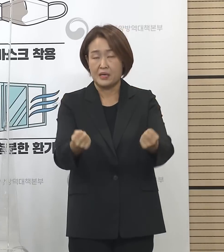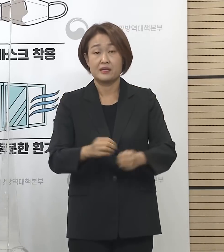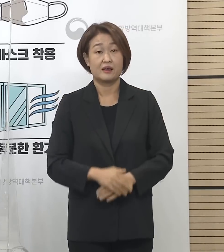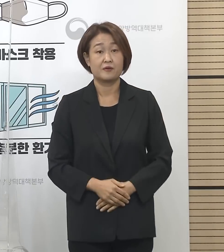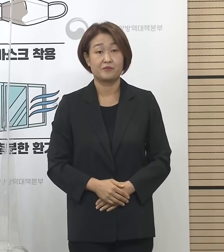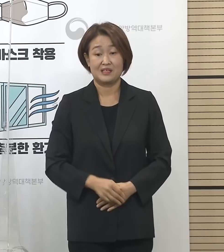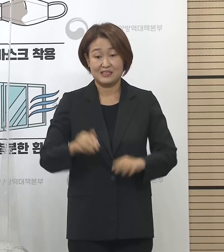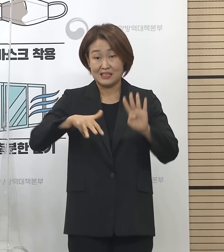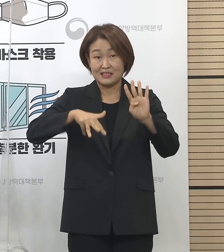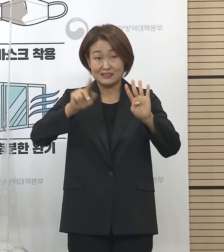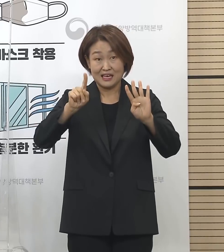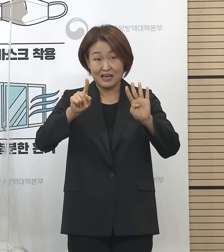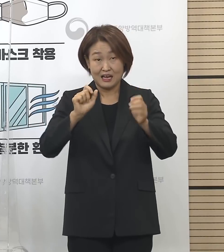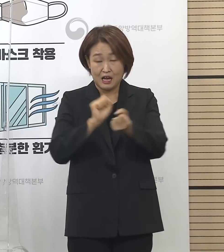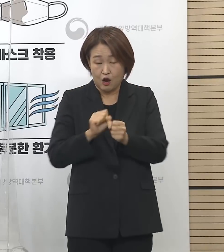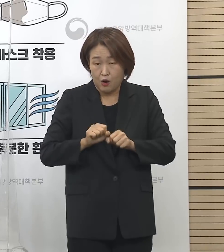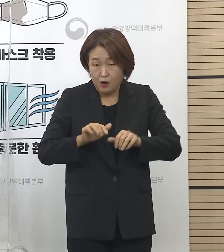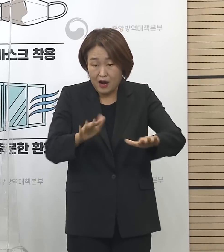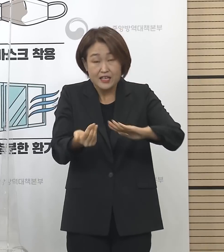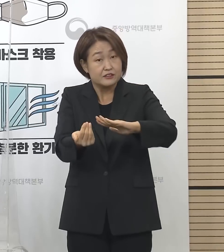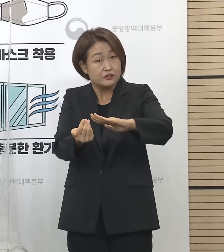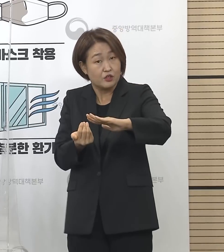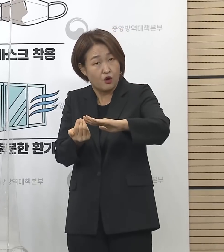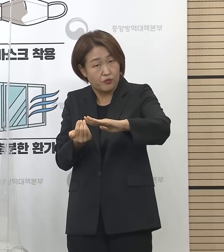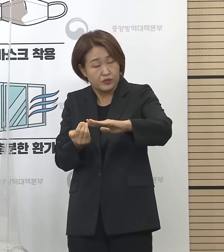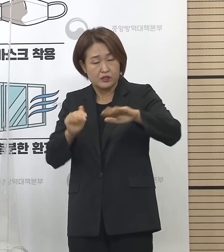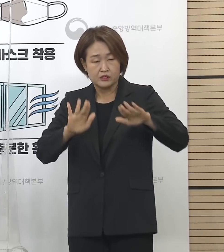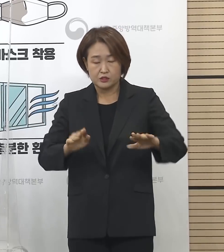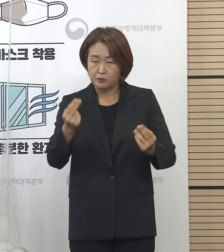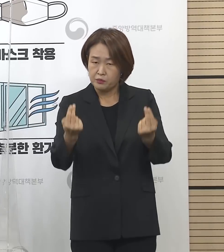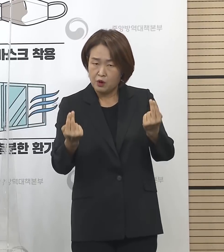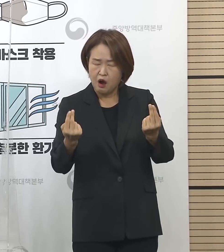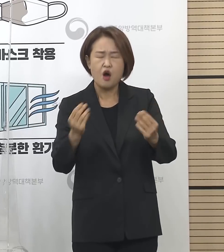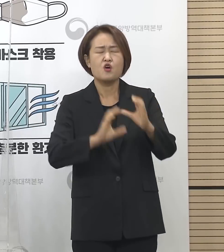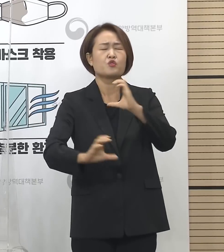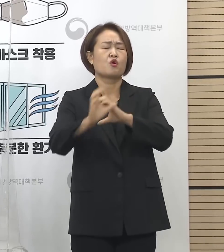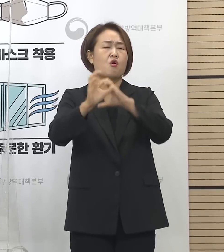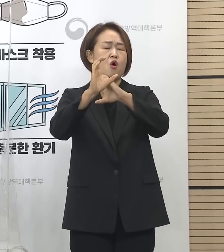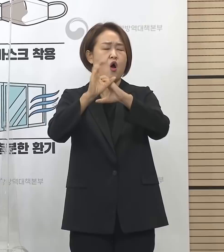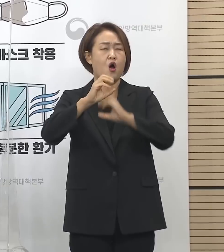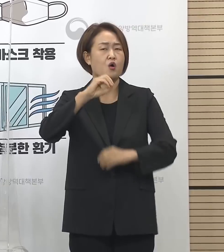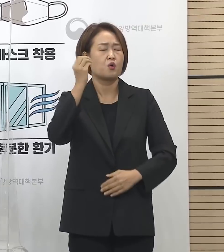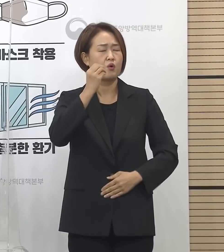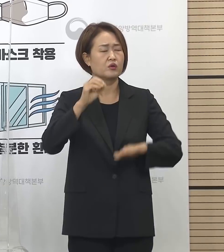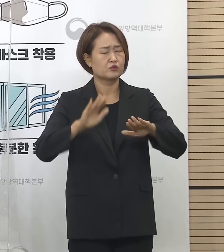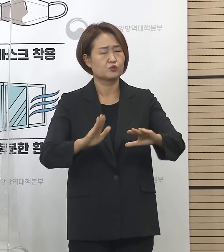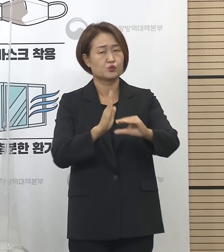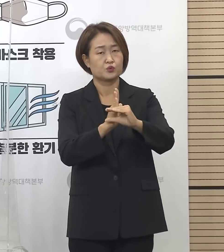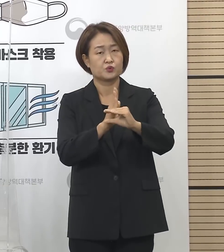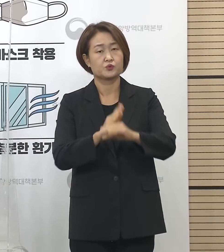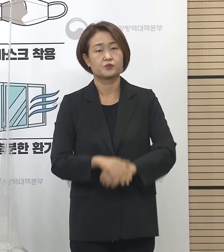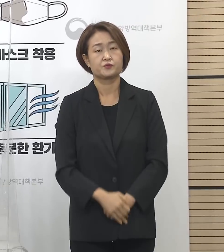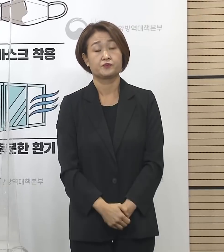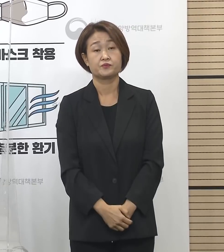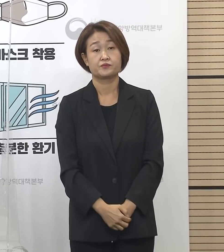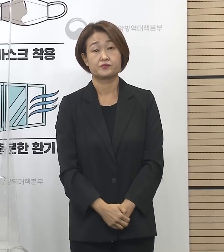지난 4차 유행 시작 시기 이전인 그 수준보다도 훨씬 증가한 양상을 보여주고 있는